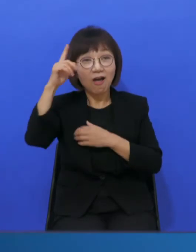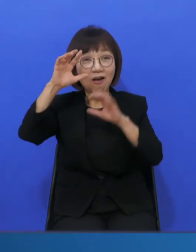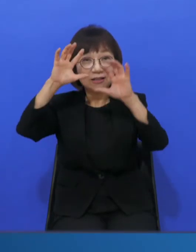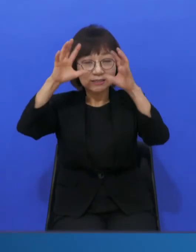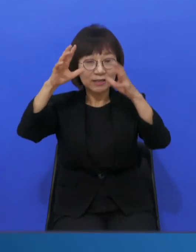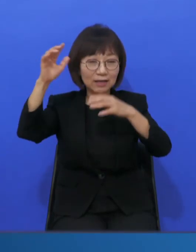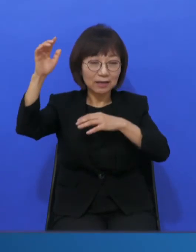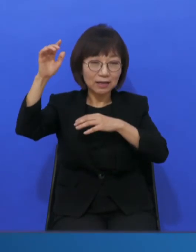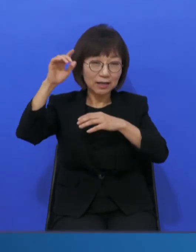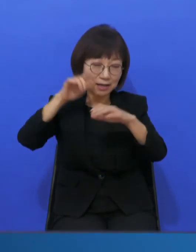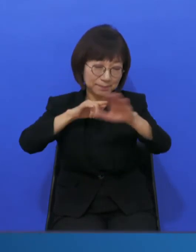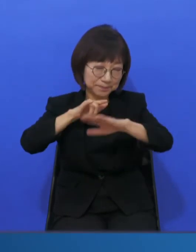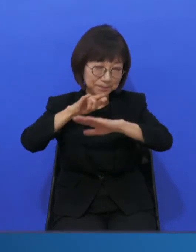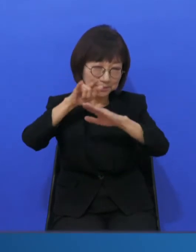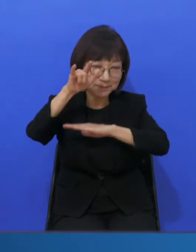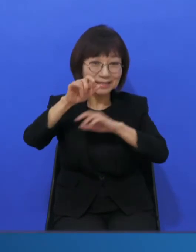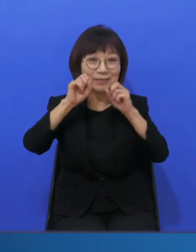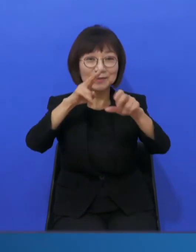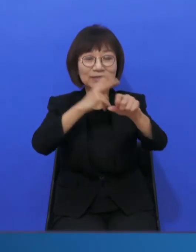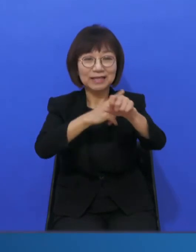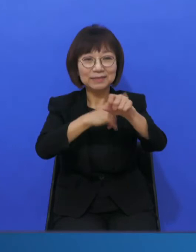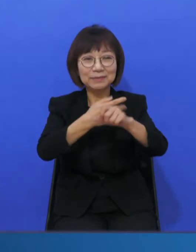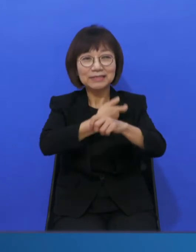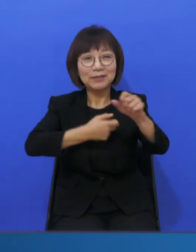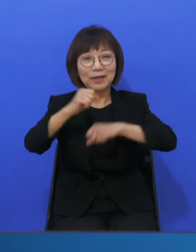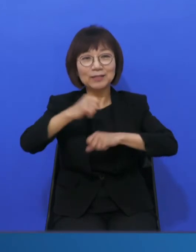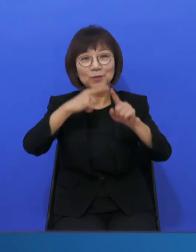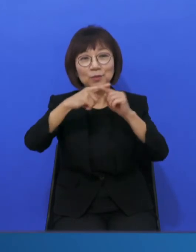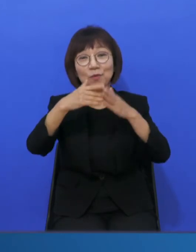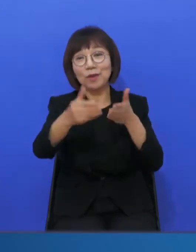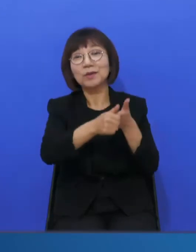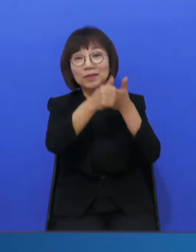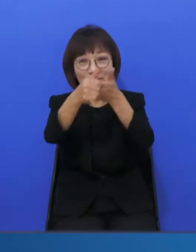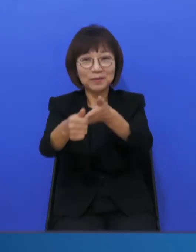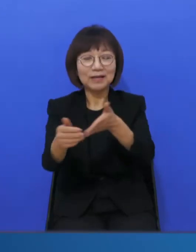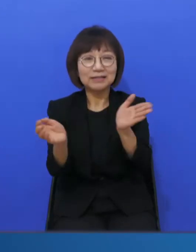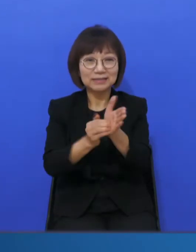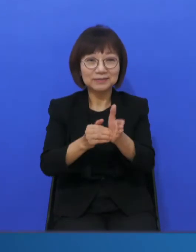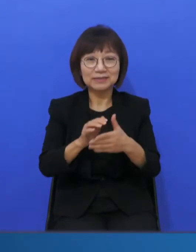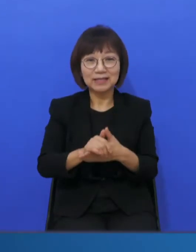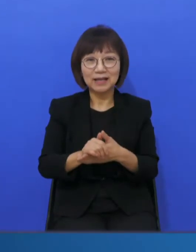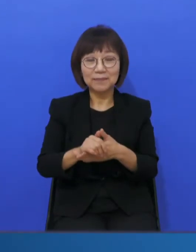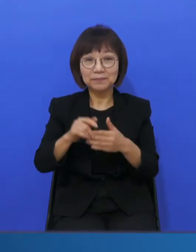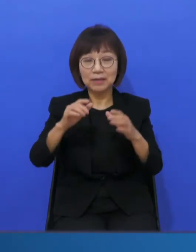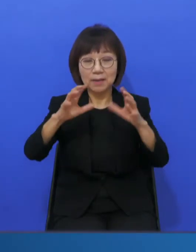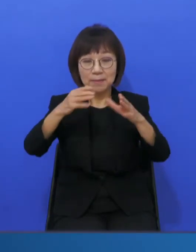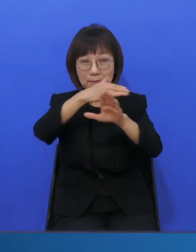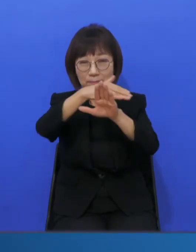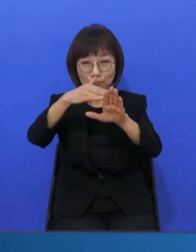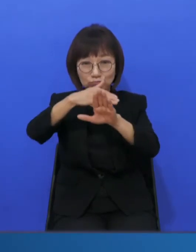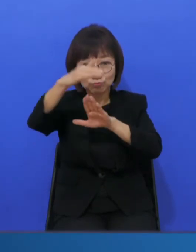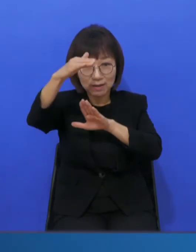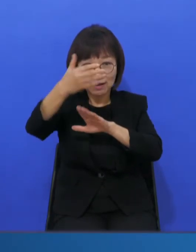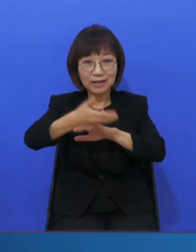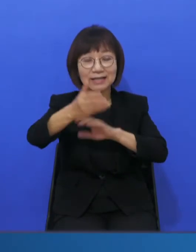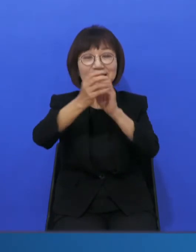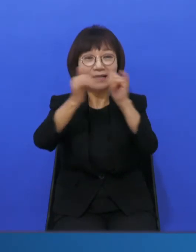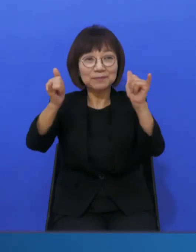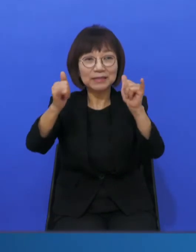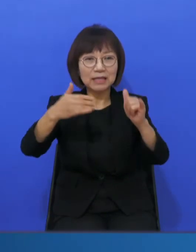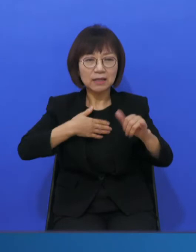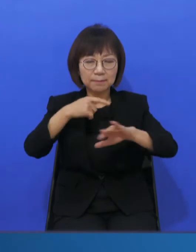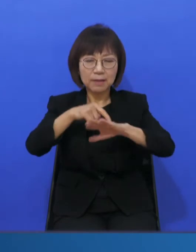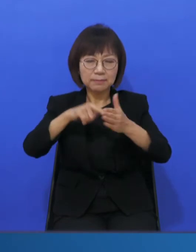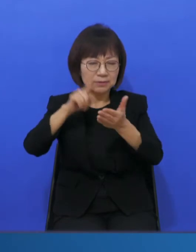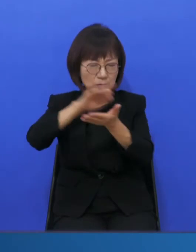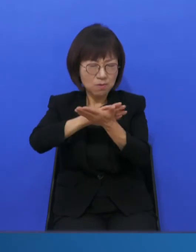온 선교사님은 사도행전 교회로 인도받게 되셨습니다. 선교사님은 북방으로 나간 자들이 북방에서 내